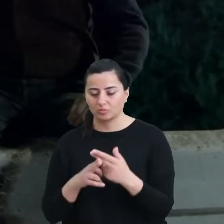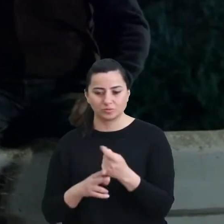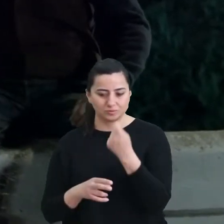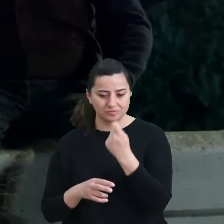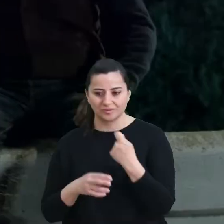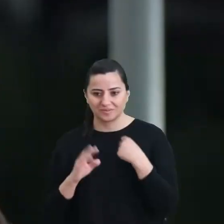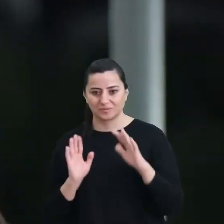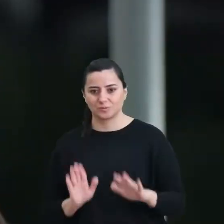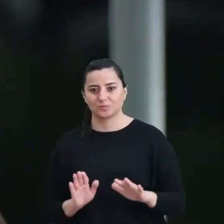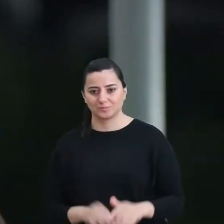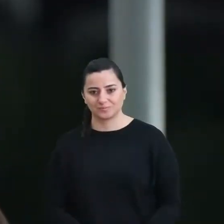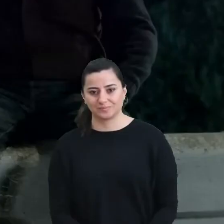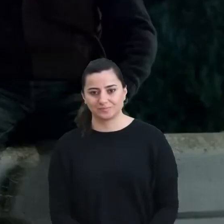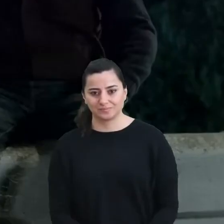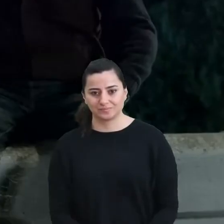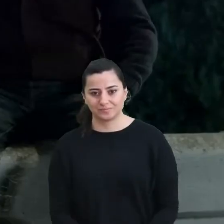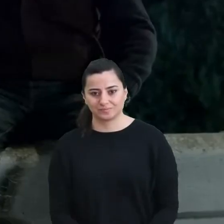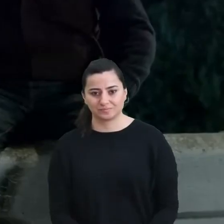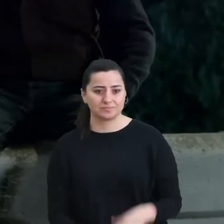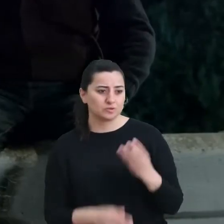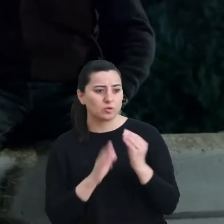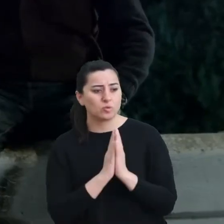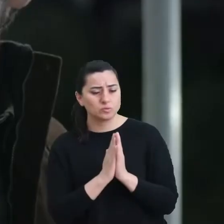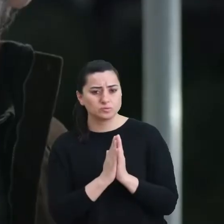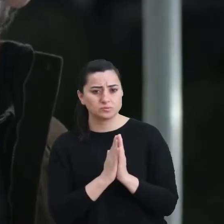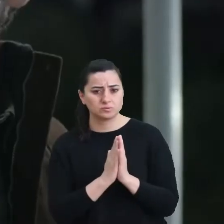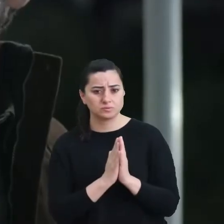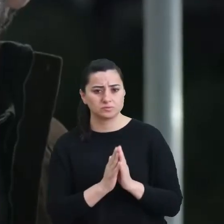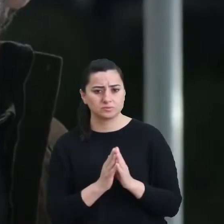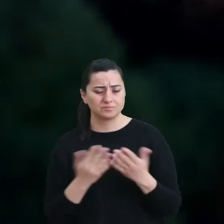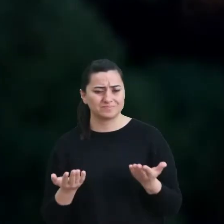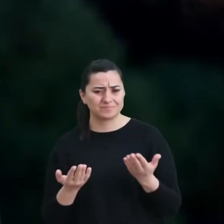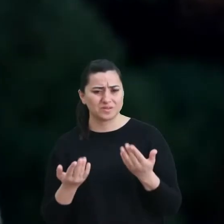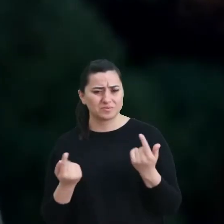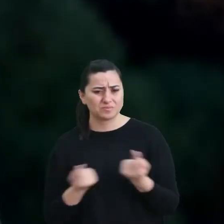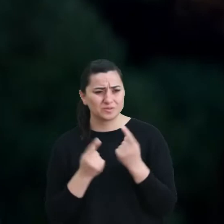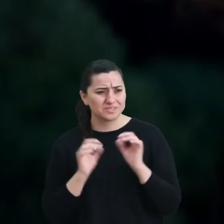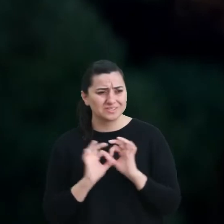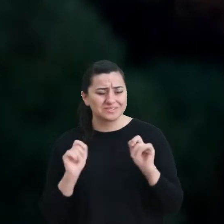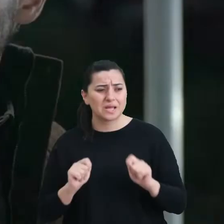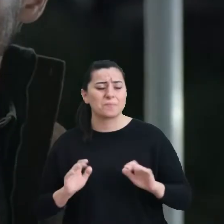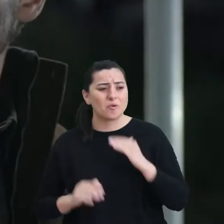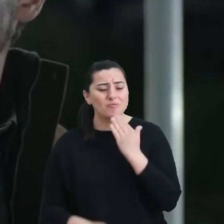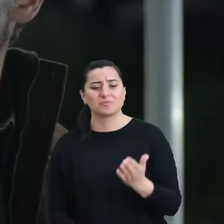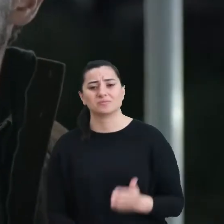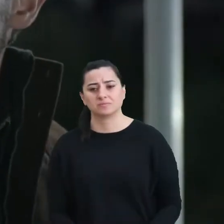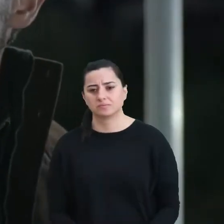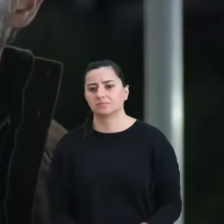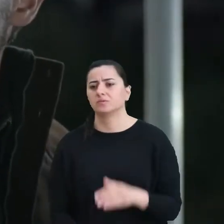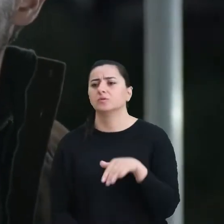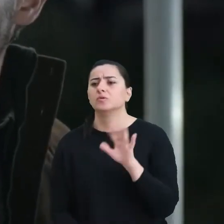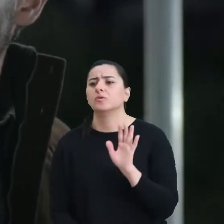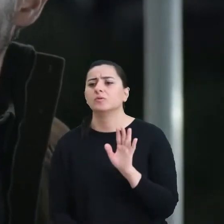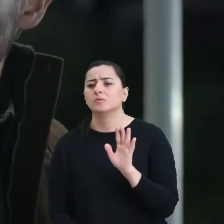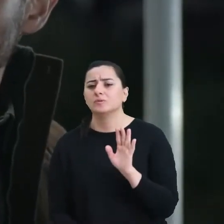söyleyince tabii. Elini çekti. Çok özür dilerim. Ay, hiç böyle bir şey yapmamalıydım. Yok canım.